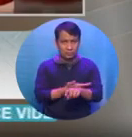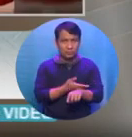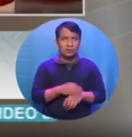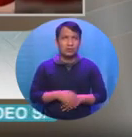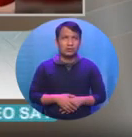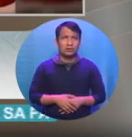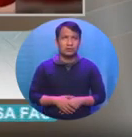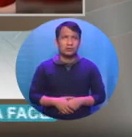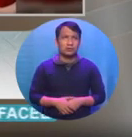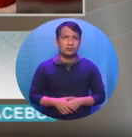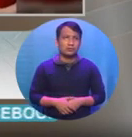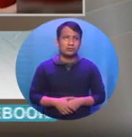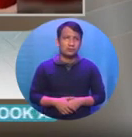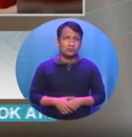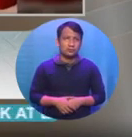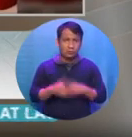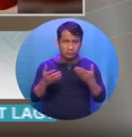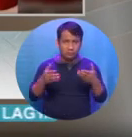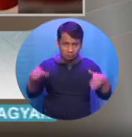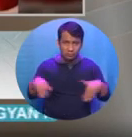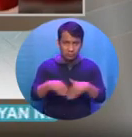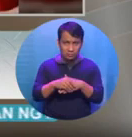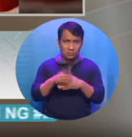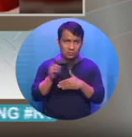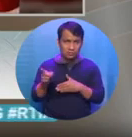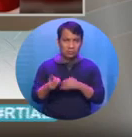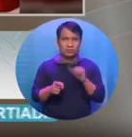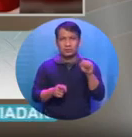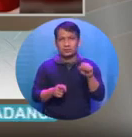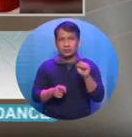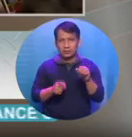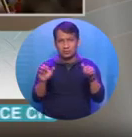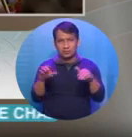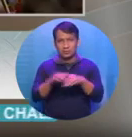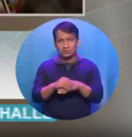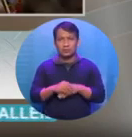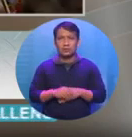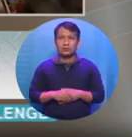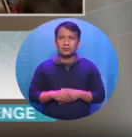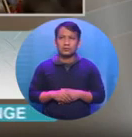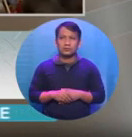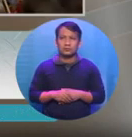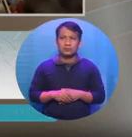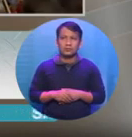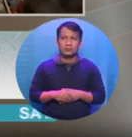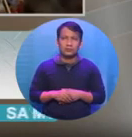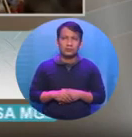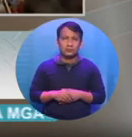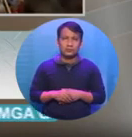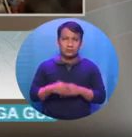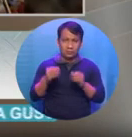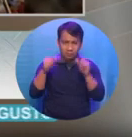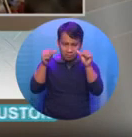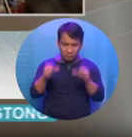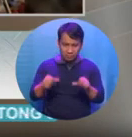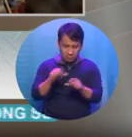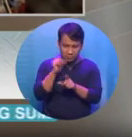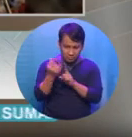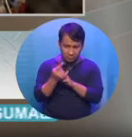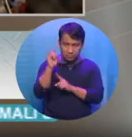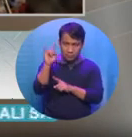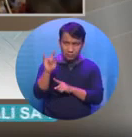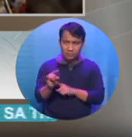sir. Okay, pero kasal po kayo? Opo, sir. Okay, so panay ang post niya sa social media, parang pinainggit